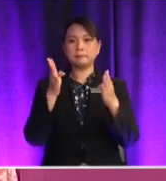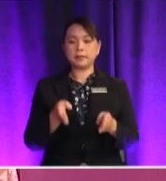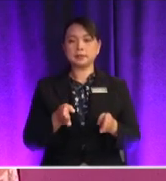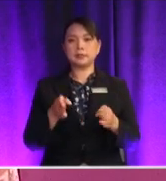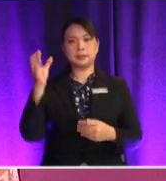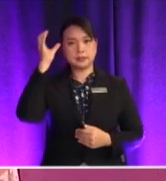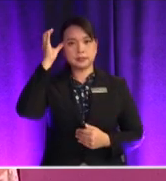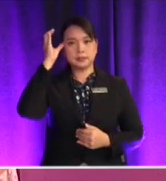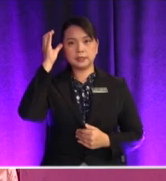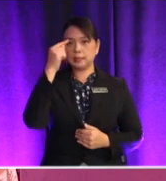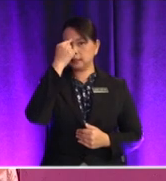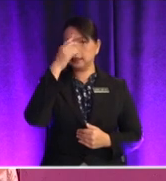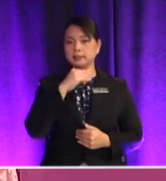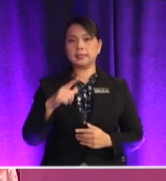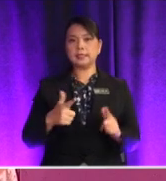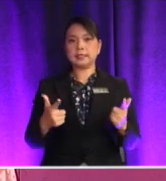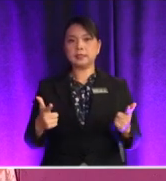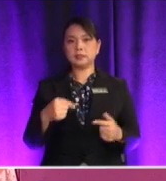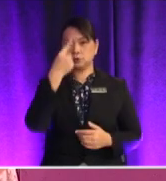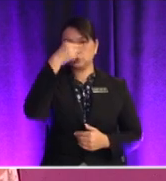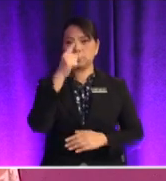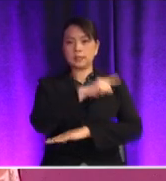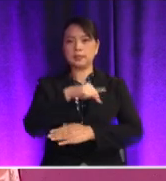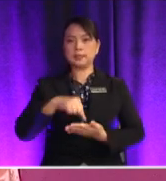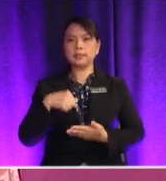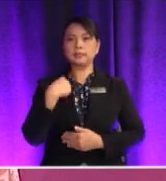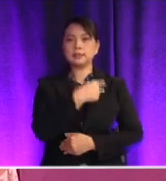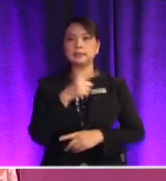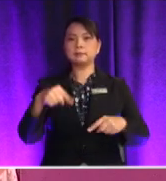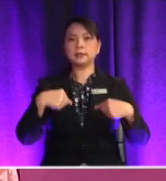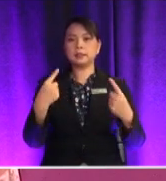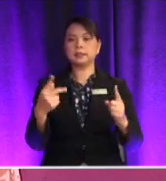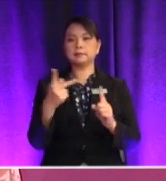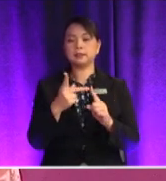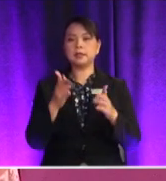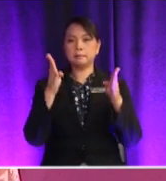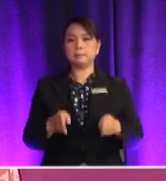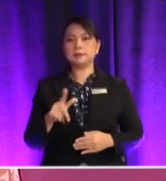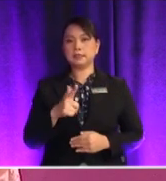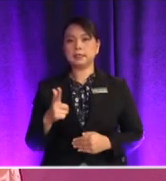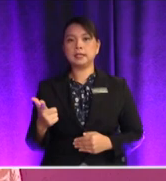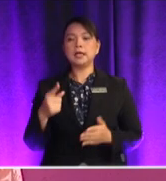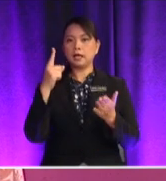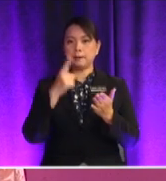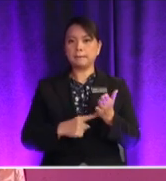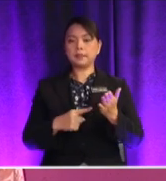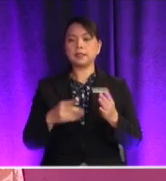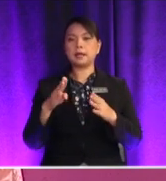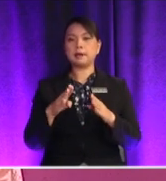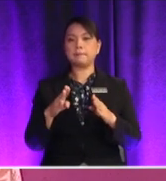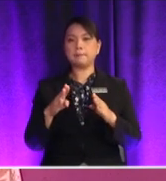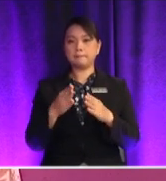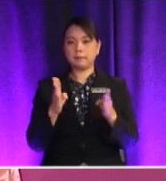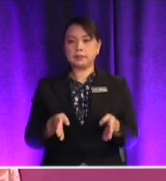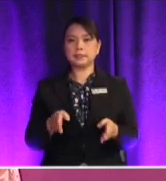Cina, India dan lain-lain. Dan untuk hari ini kita pergi kepada bangsa lain-lain. Apakah bangsa lain-lain itu yang terdapat